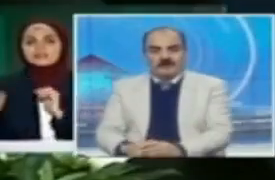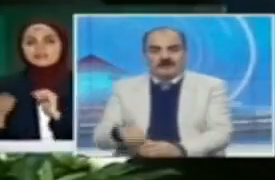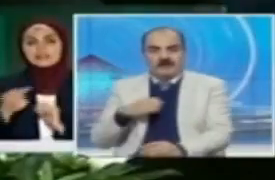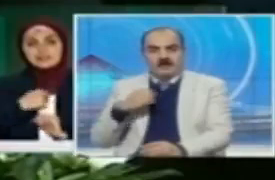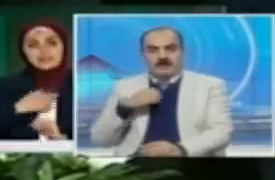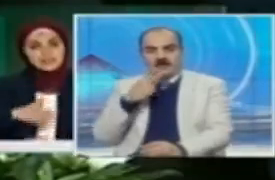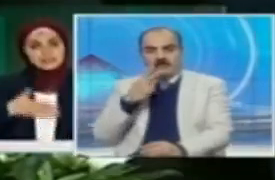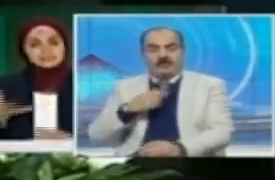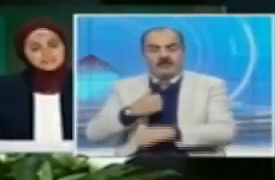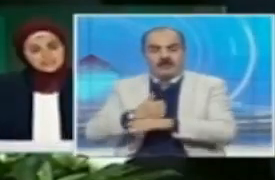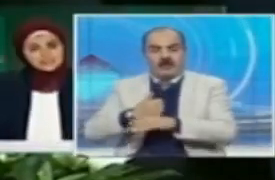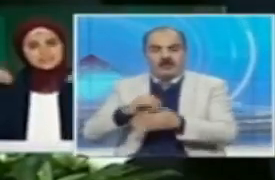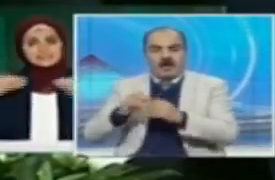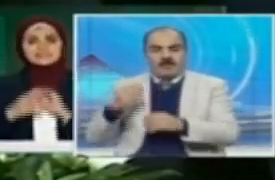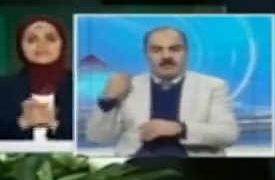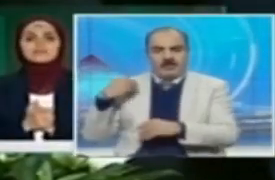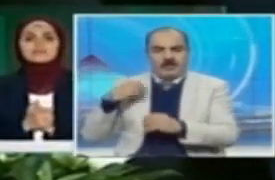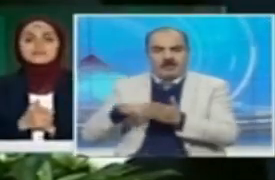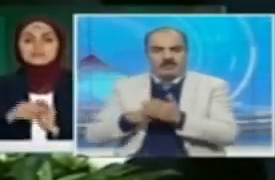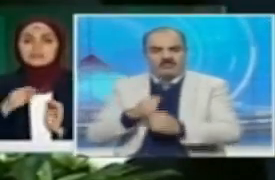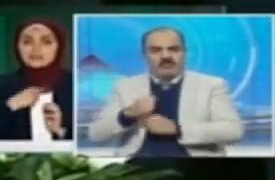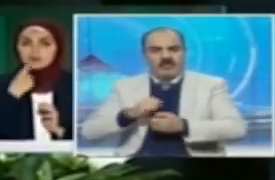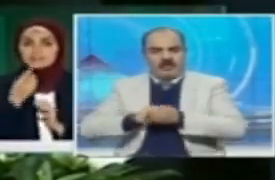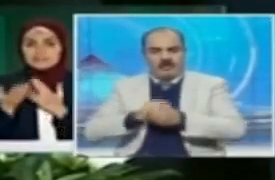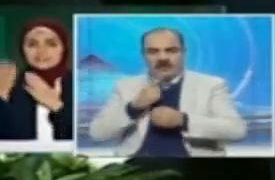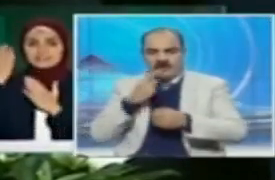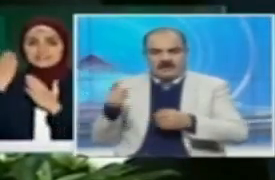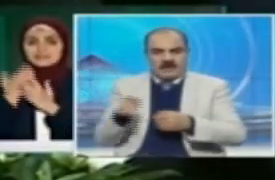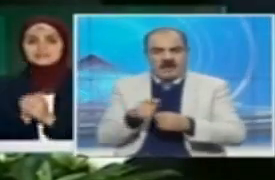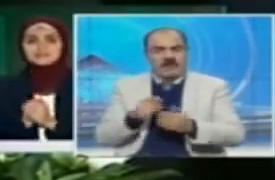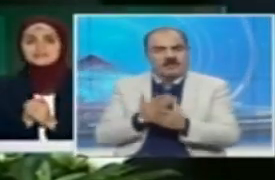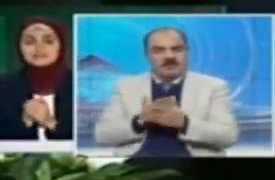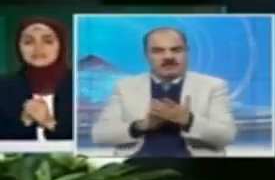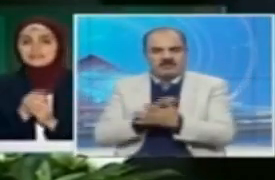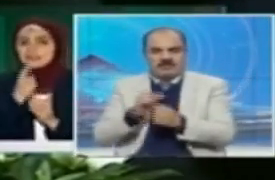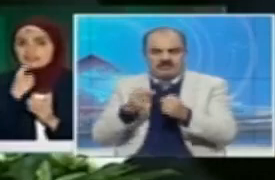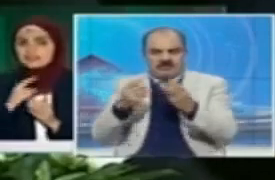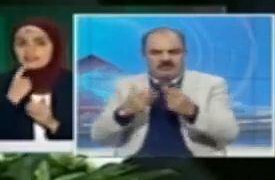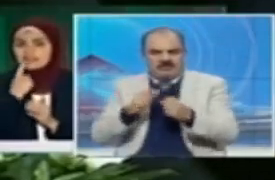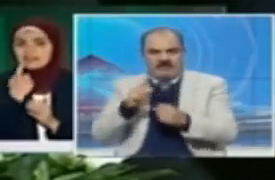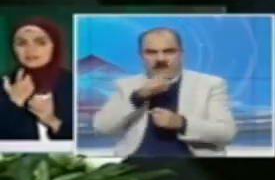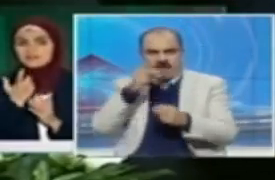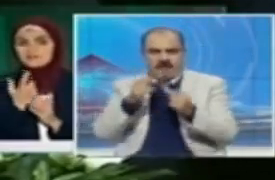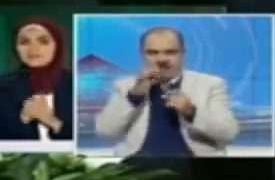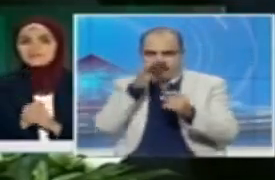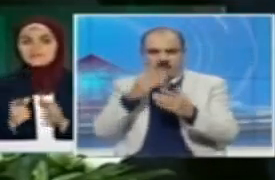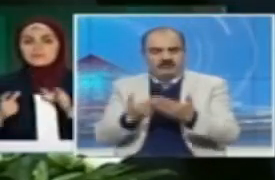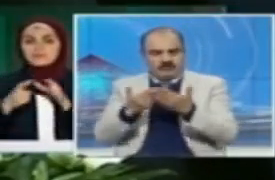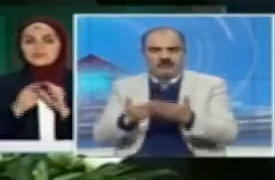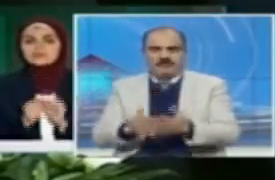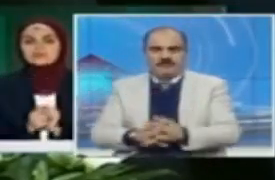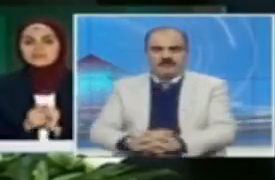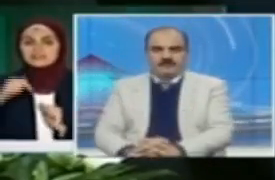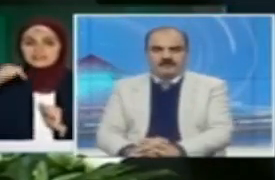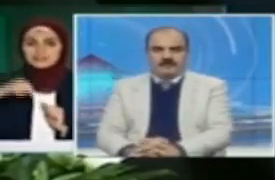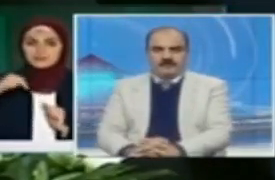الرئيس السيسي يدعو منظمات العمل الأهلي لتكثيف جهودها خلال العام الحالي لمواجهة الظروف الاقتصادية العالمية.